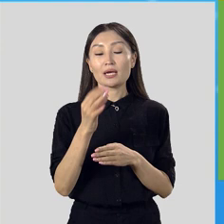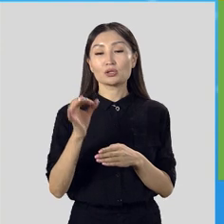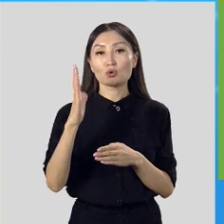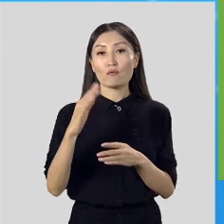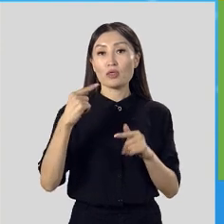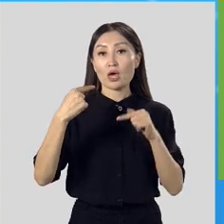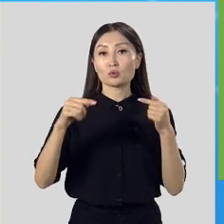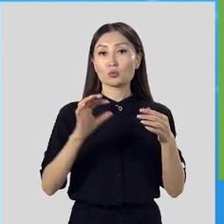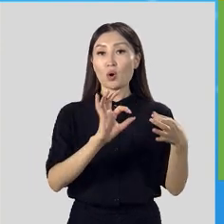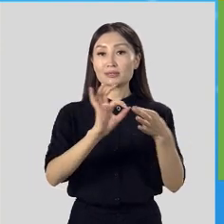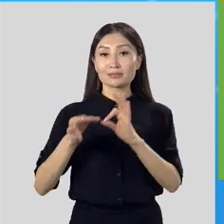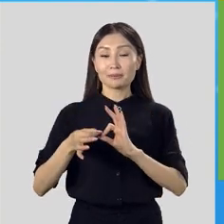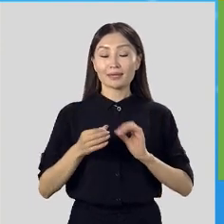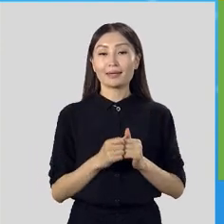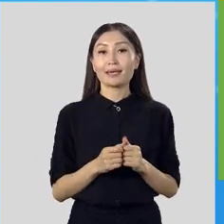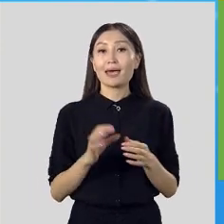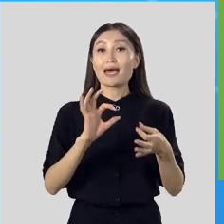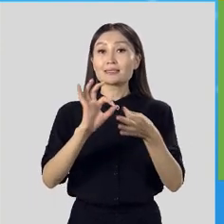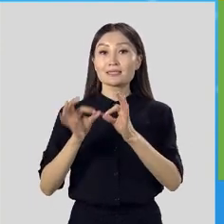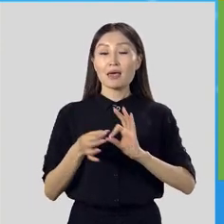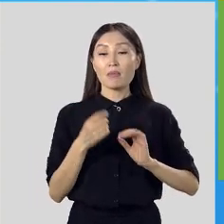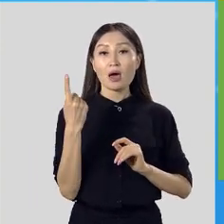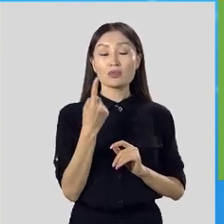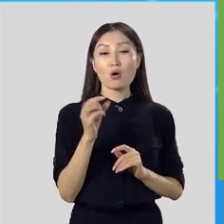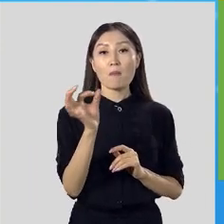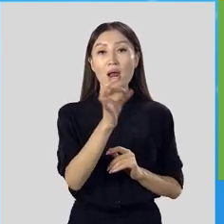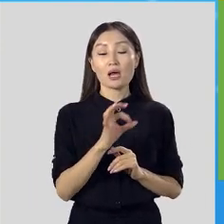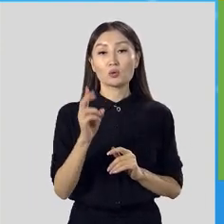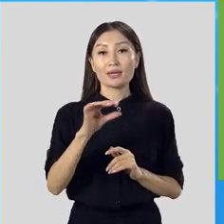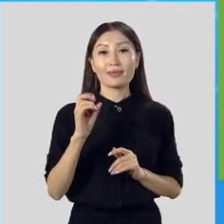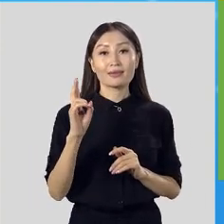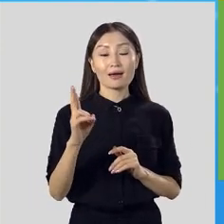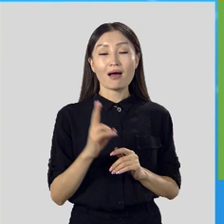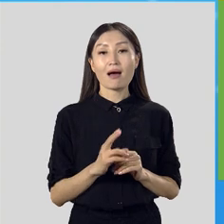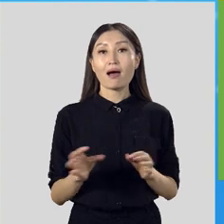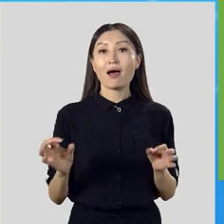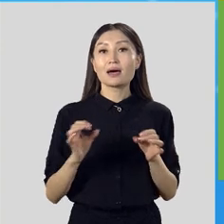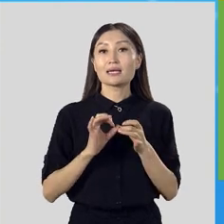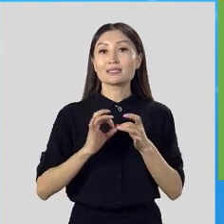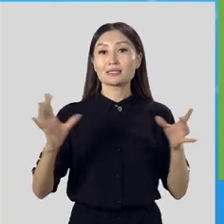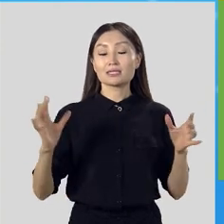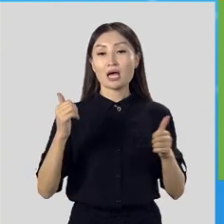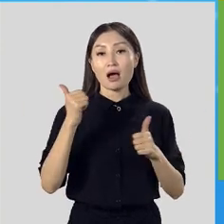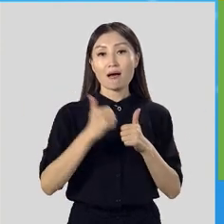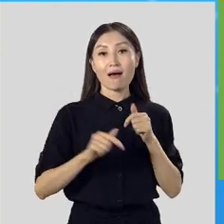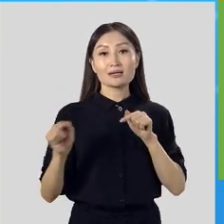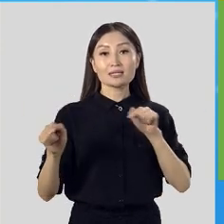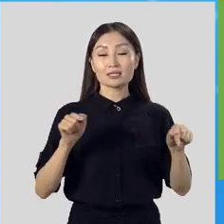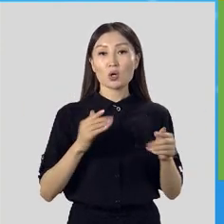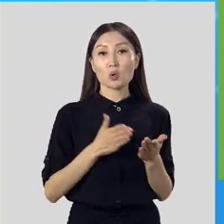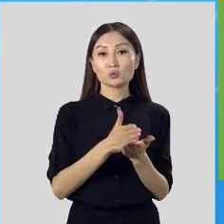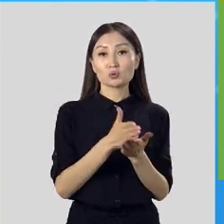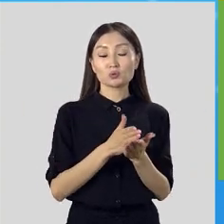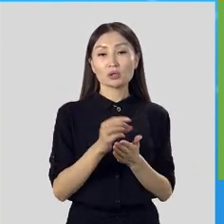на другой цепи. Цепи одной молекулы ДНК разъединяются, и каждая из них